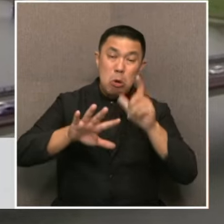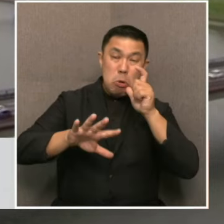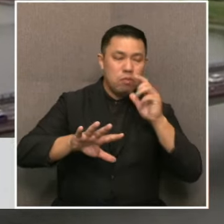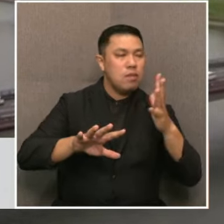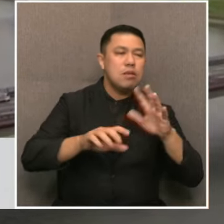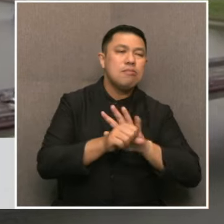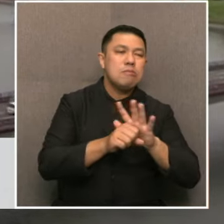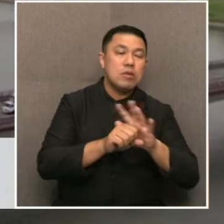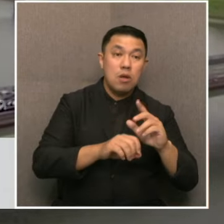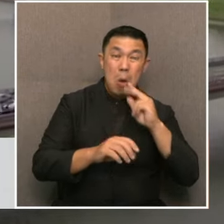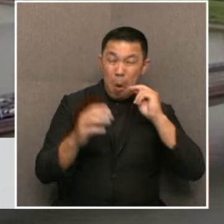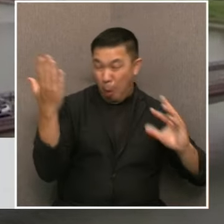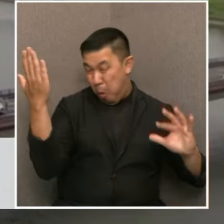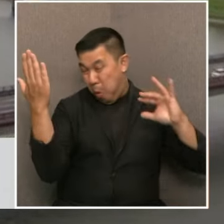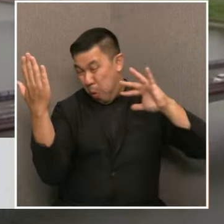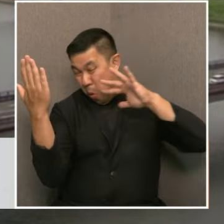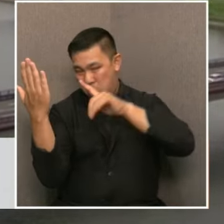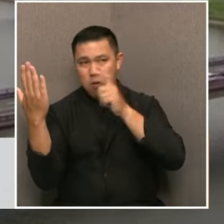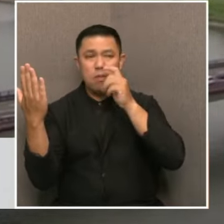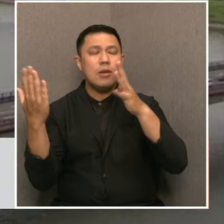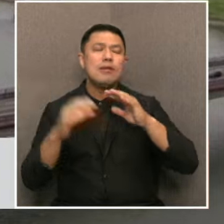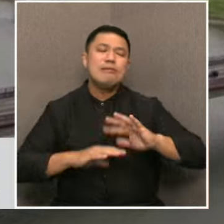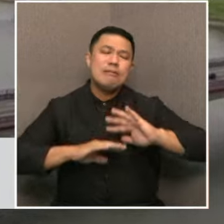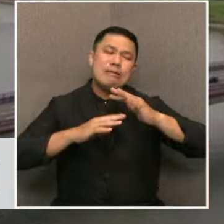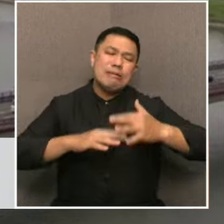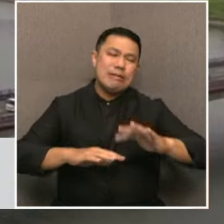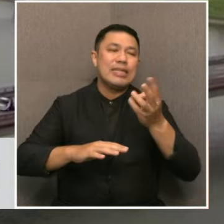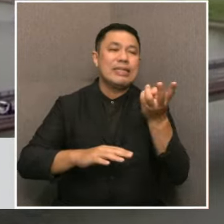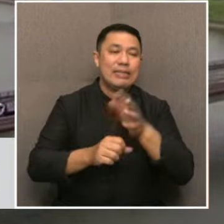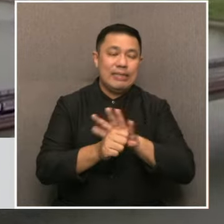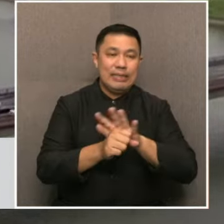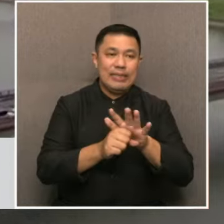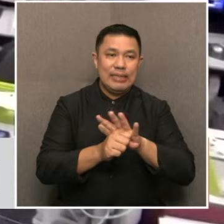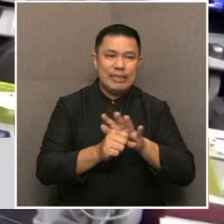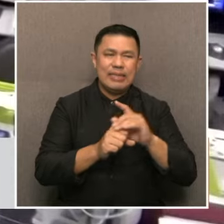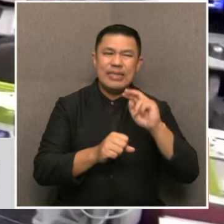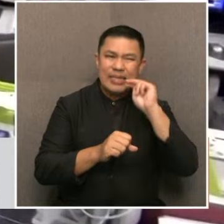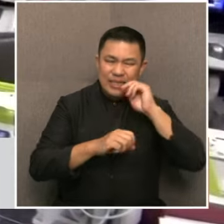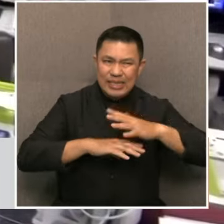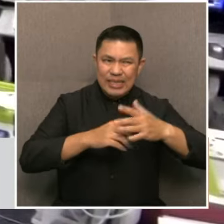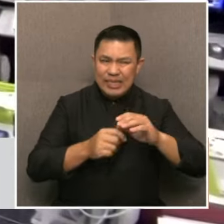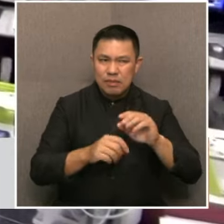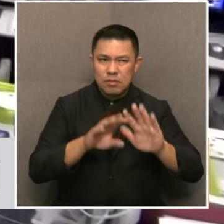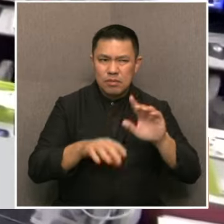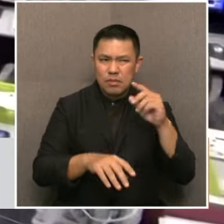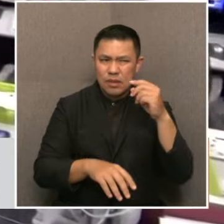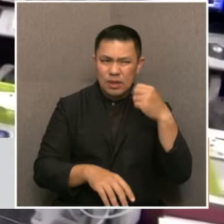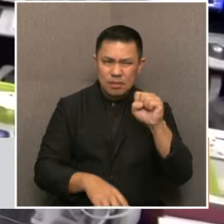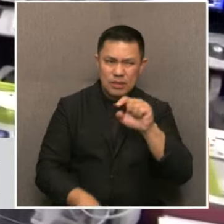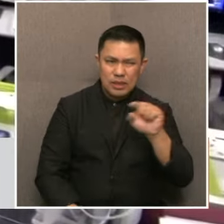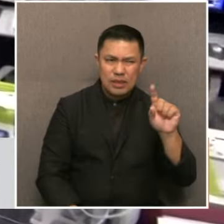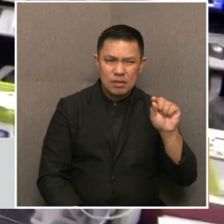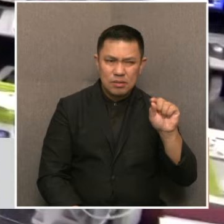นั้นที่ซัดเข้าสู่ชายฝั่งโดยเจ้าหน้าที่ยืนยันว่าเกิดคลื่นซึนามิขนาดเล็ก 1020และ 50